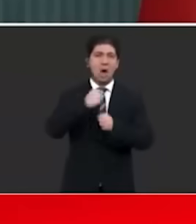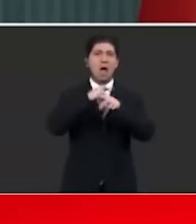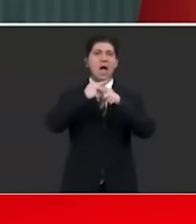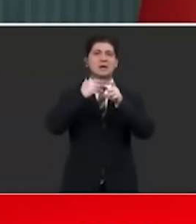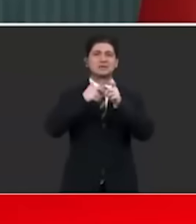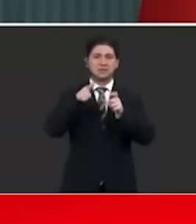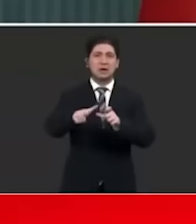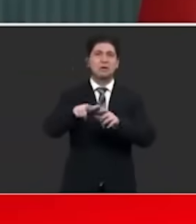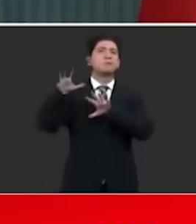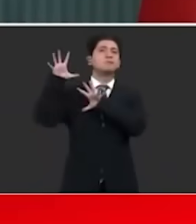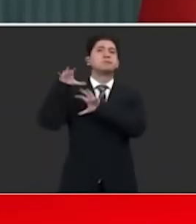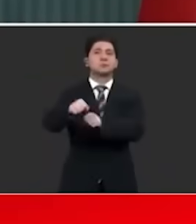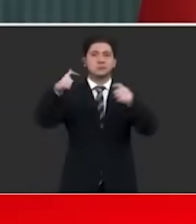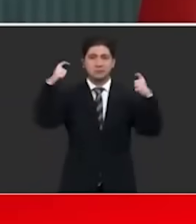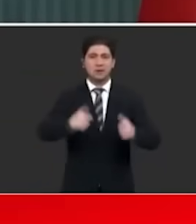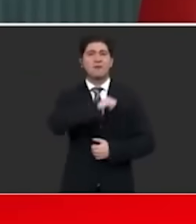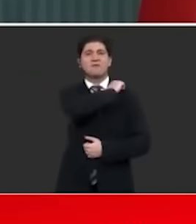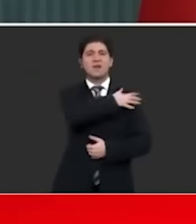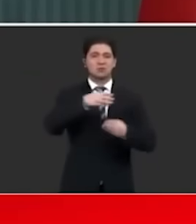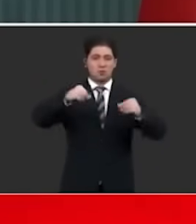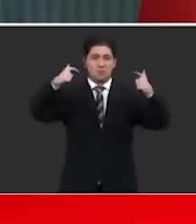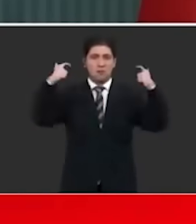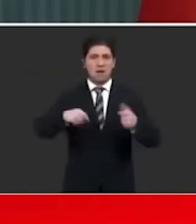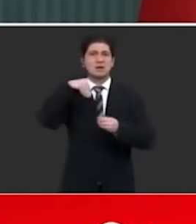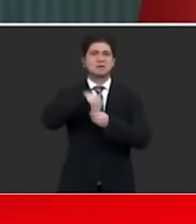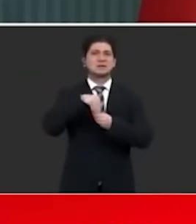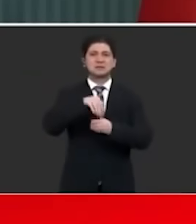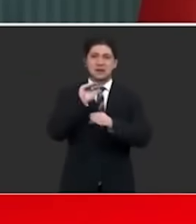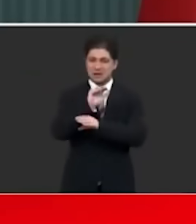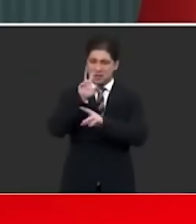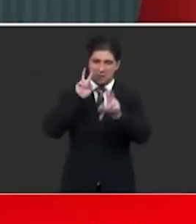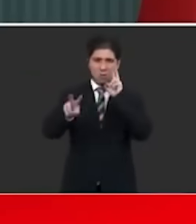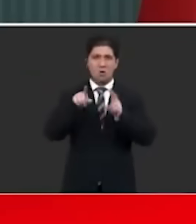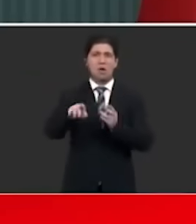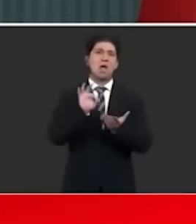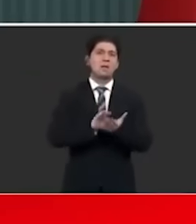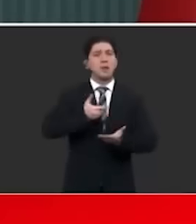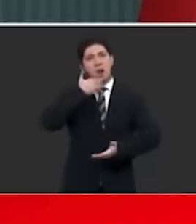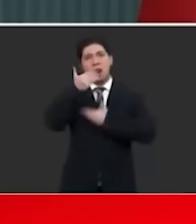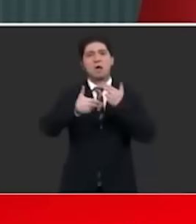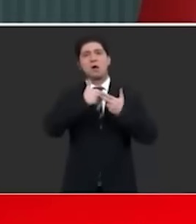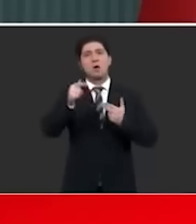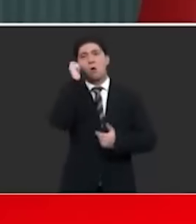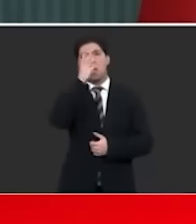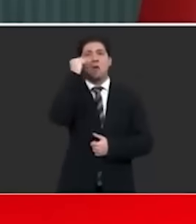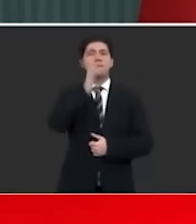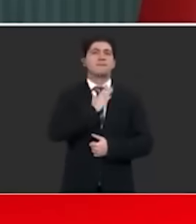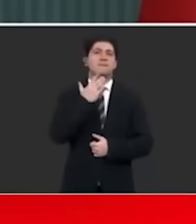ve işgal edilmiş Filistin topraklarında yaşananlara tercüman olmaktadır.